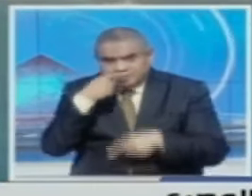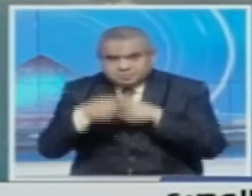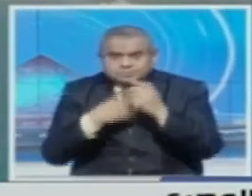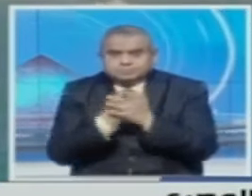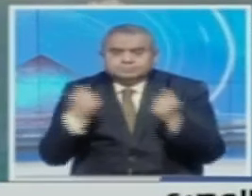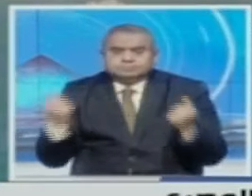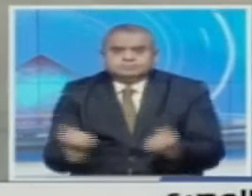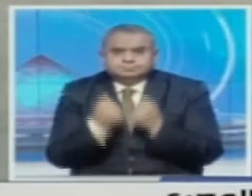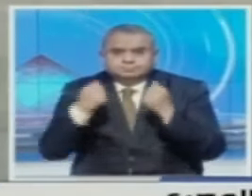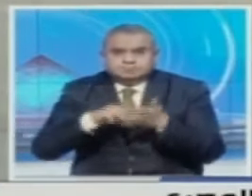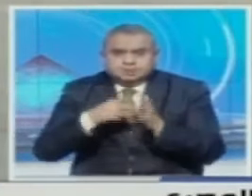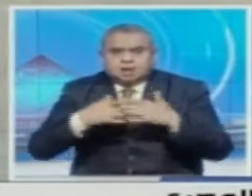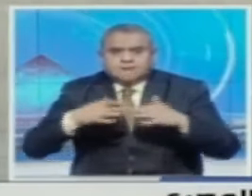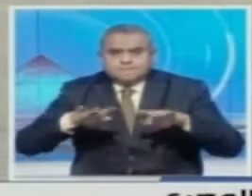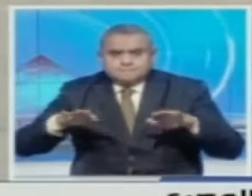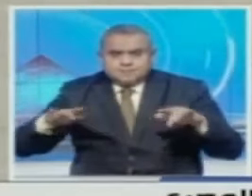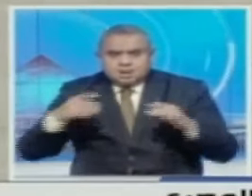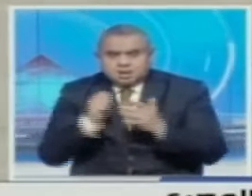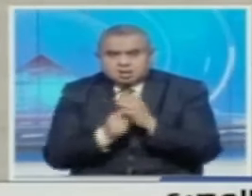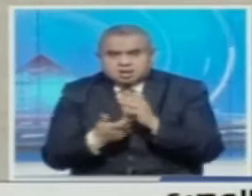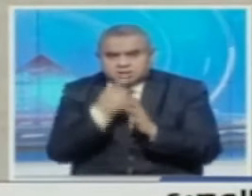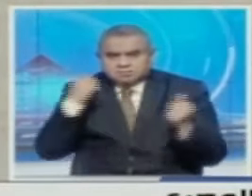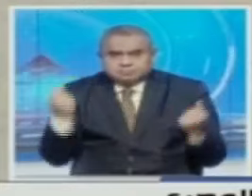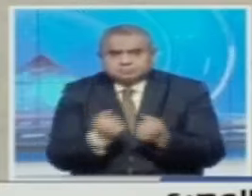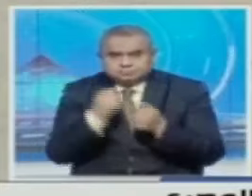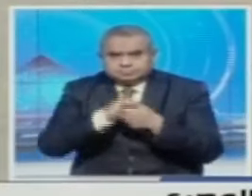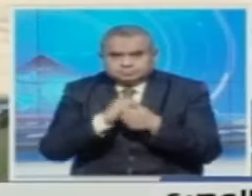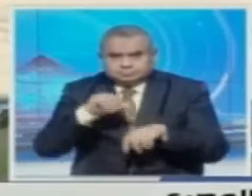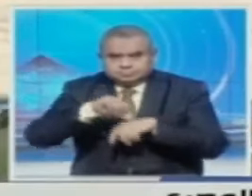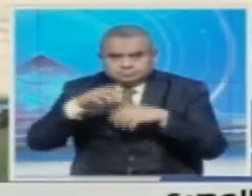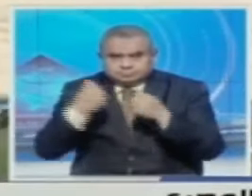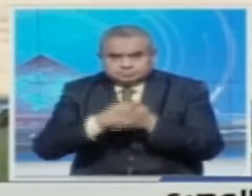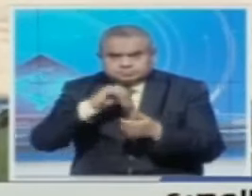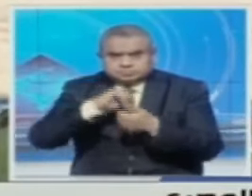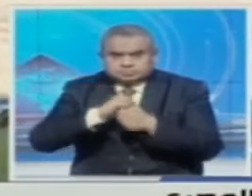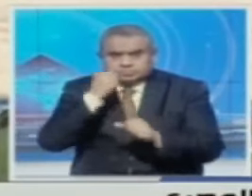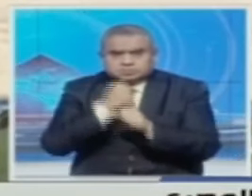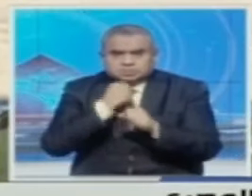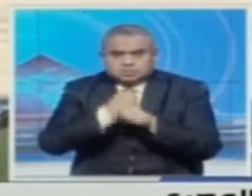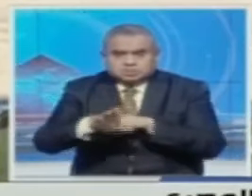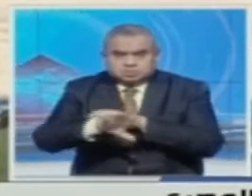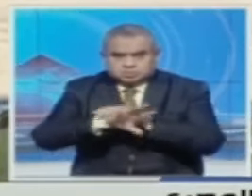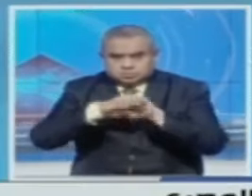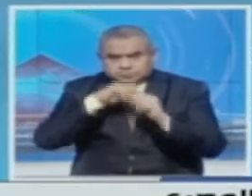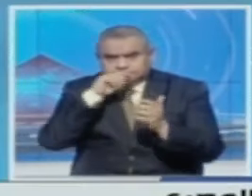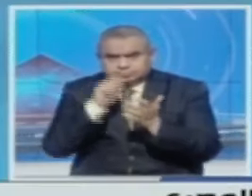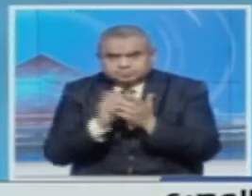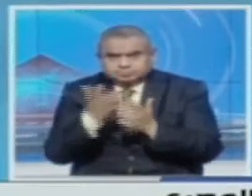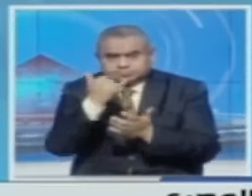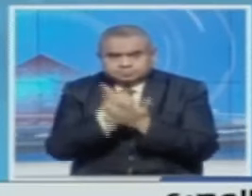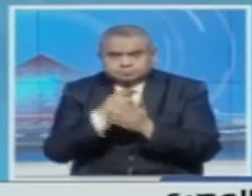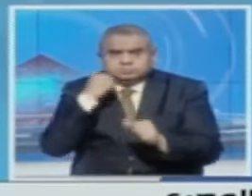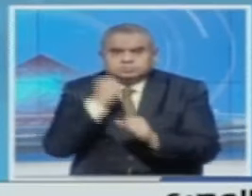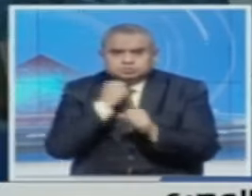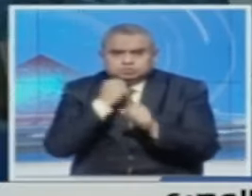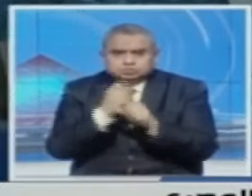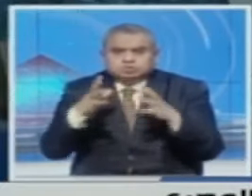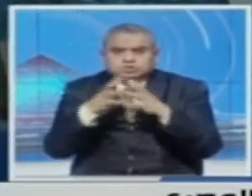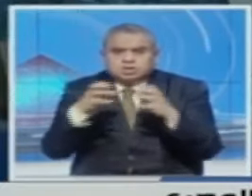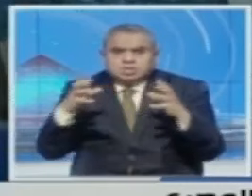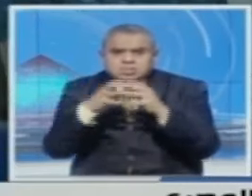التدريبية البحرية، حيث بدأت الفعاليات بعرض مفصل للأنشطة التي يتم تنفيذها مع شرح أوضاع